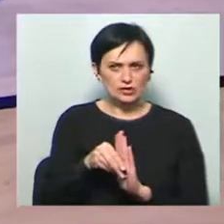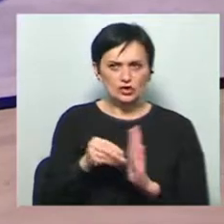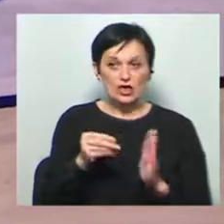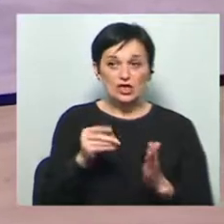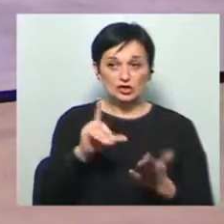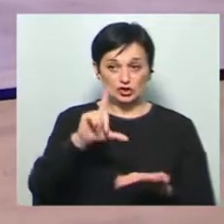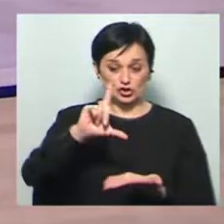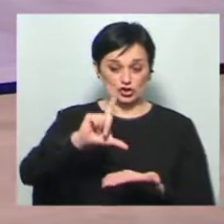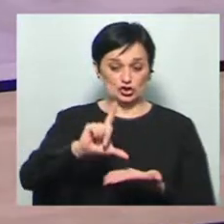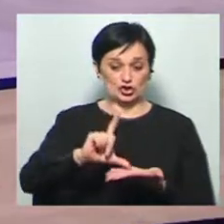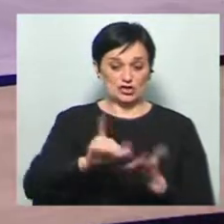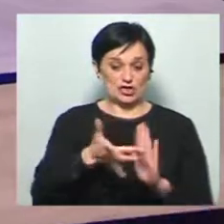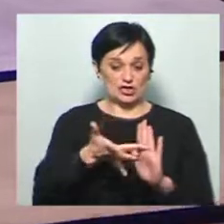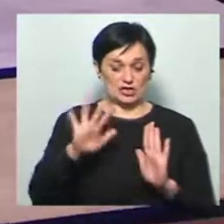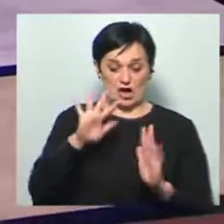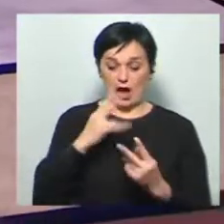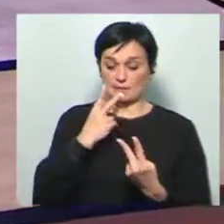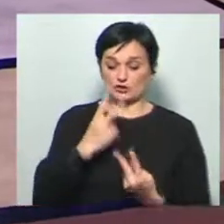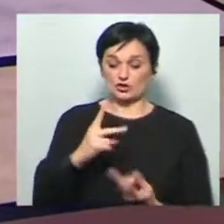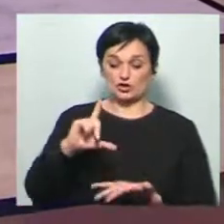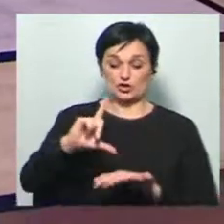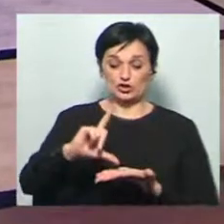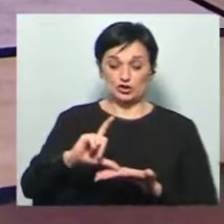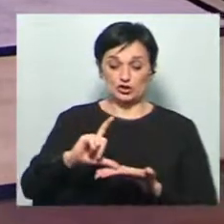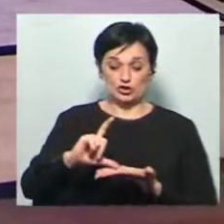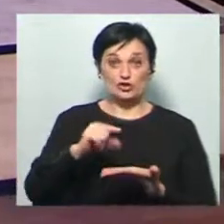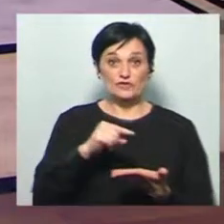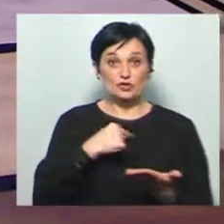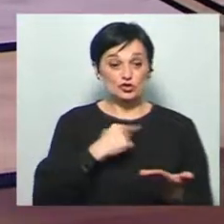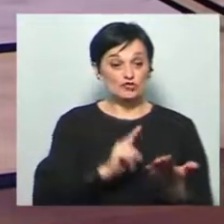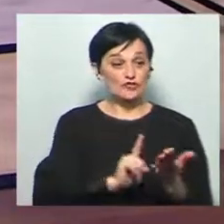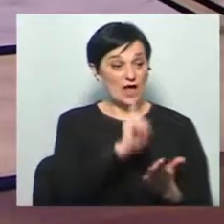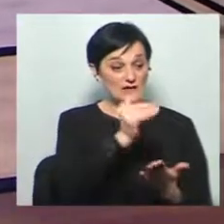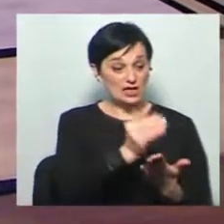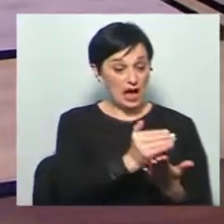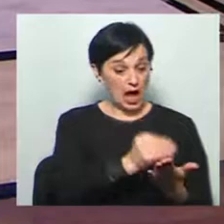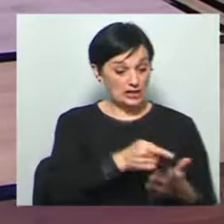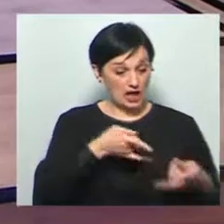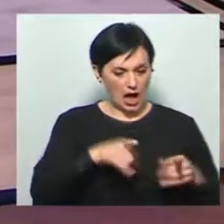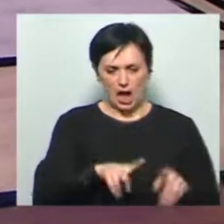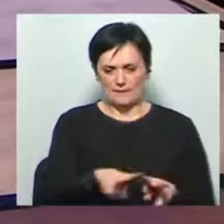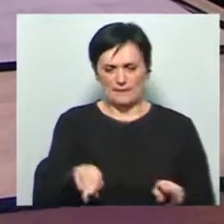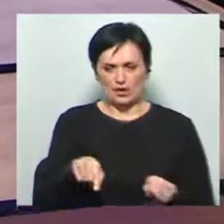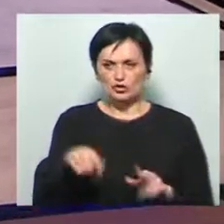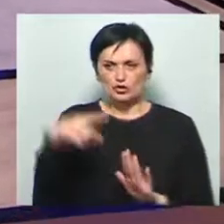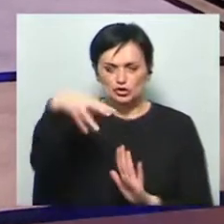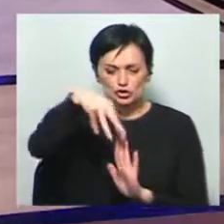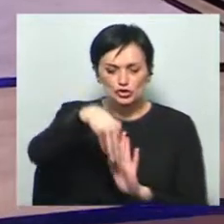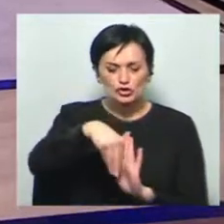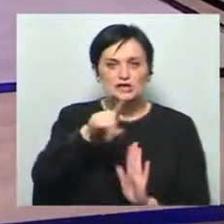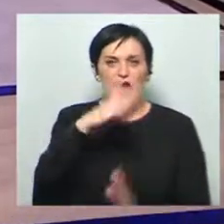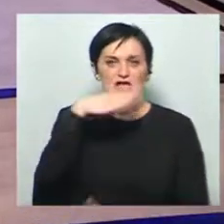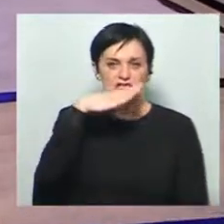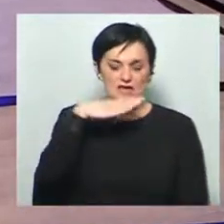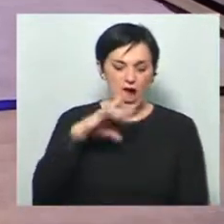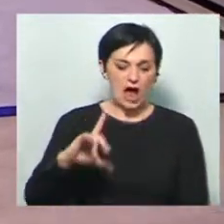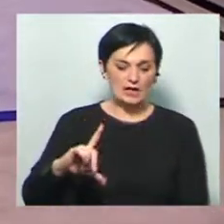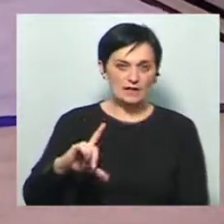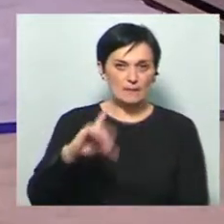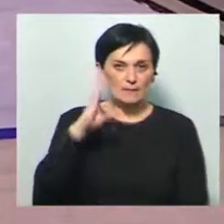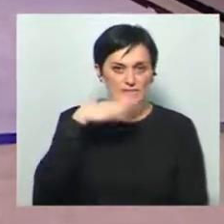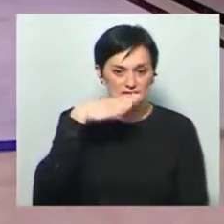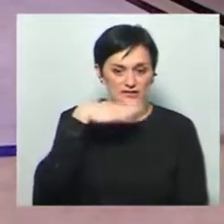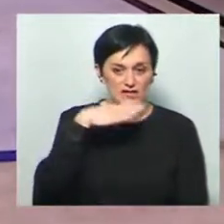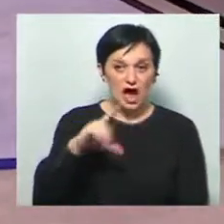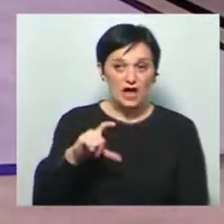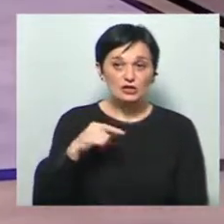ჭიქები გაჩნდა გადაცემის დაბადებისთანავე და შიგთავსი ყოველთვის იყო წყალი და არის წყალი.